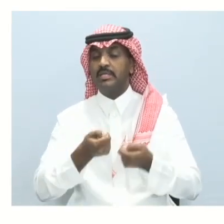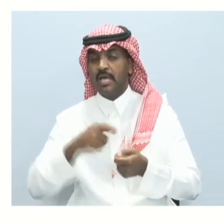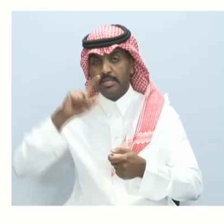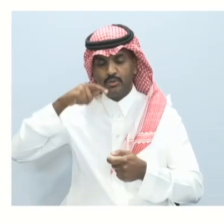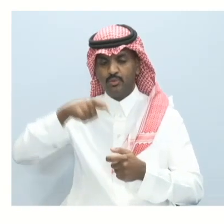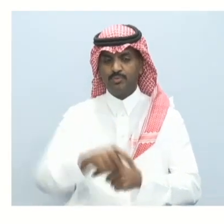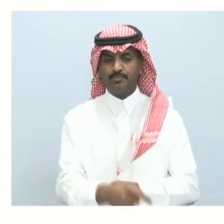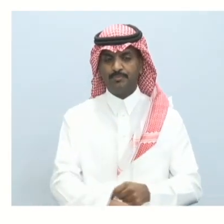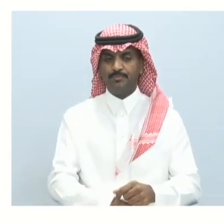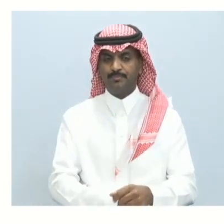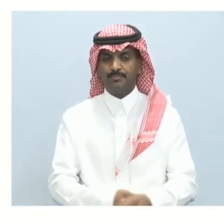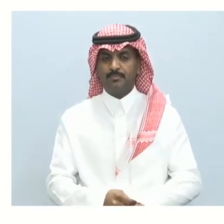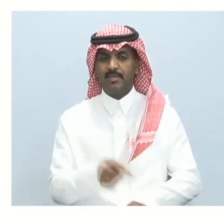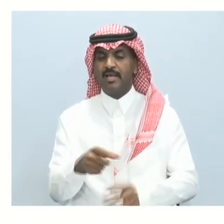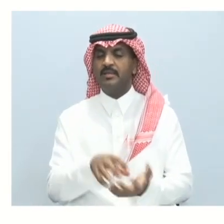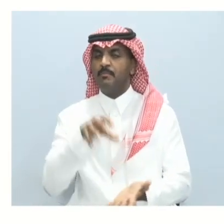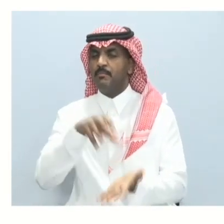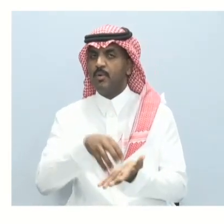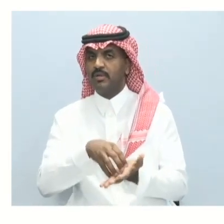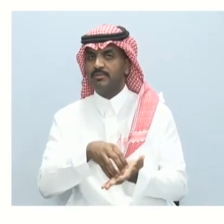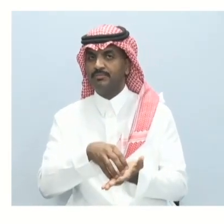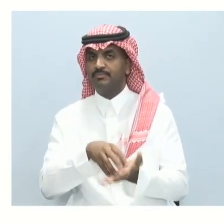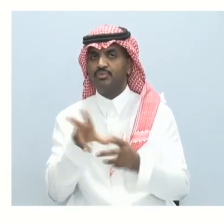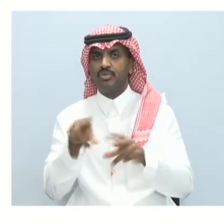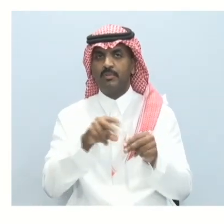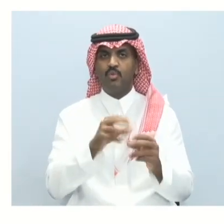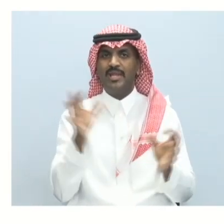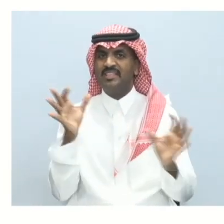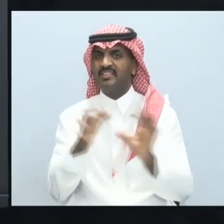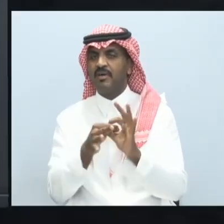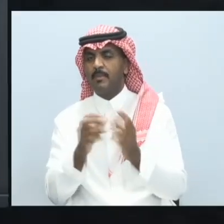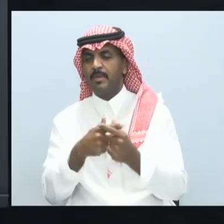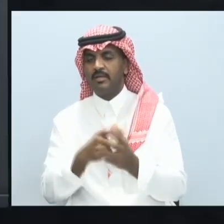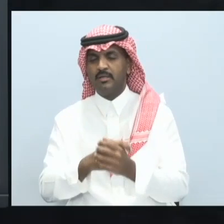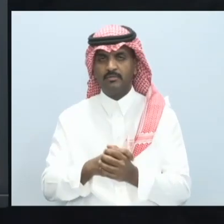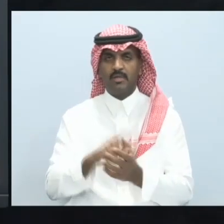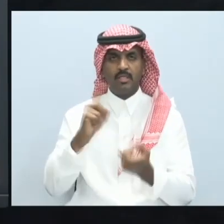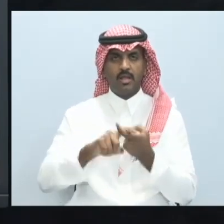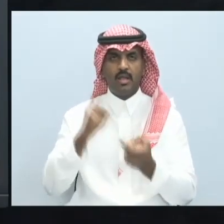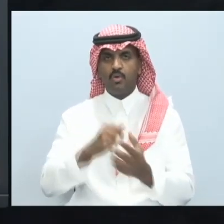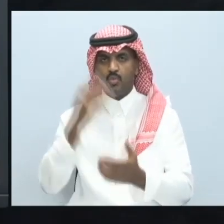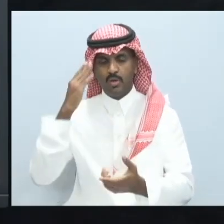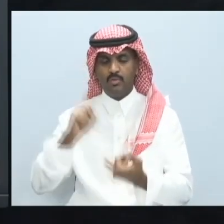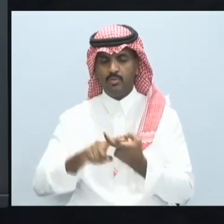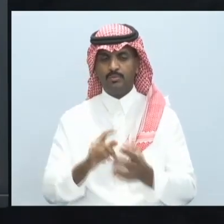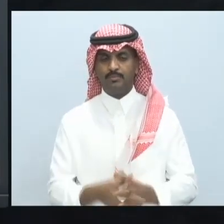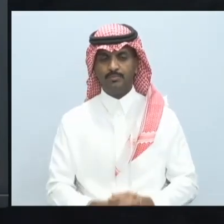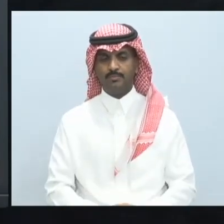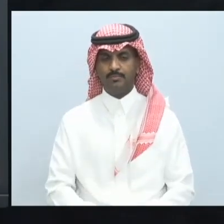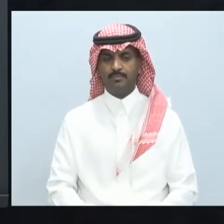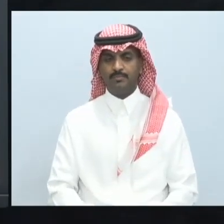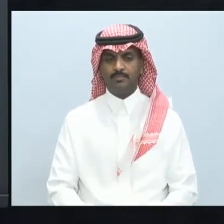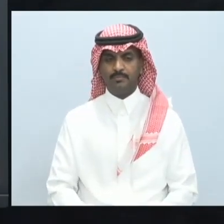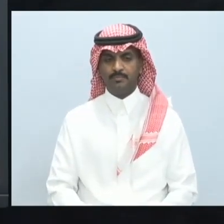او الزوجه اذا هذه مواطن الشبه والاتفاق بين الخلع والطلاق وكذلك اوجه